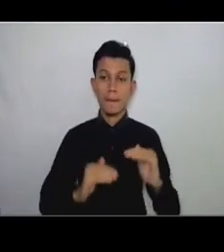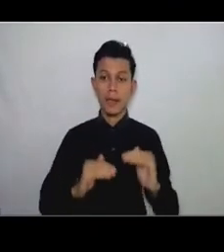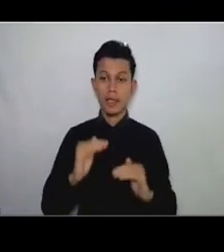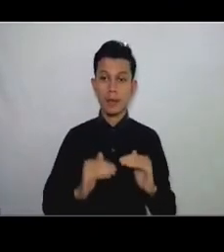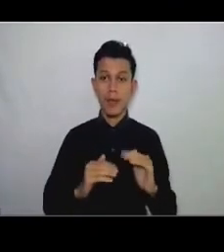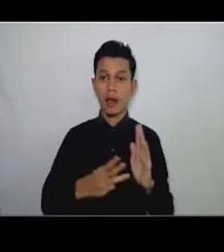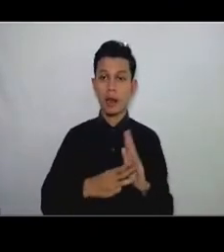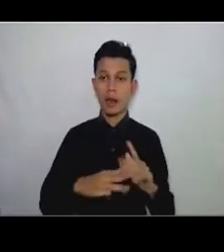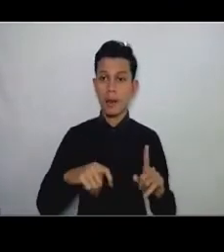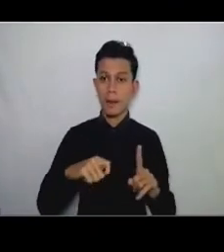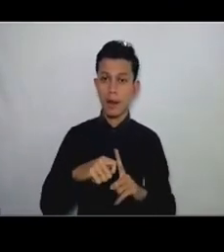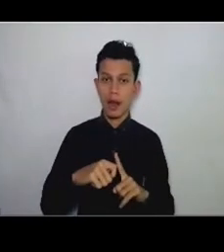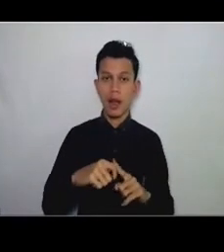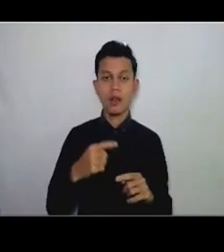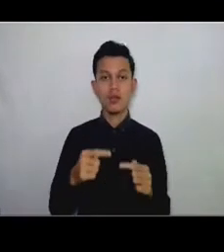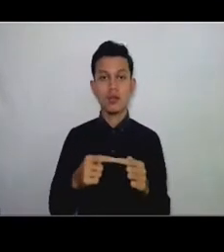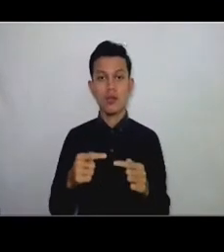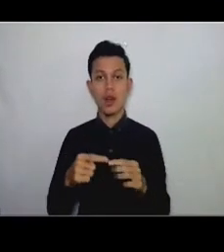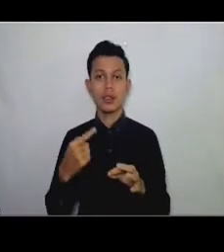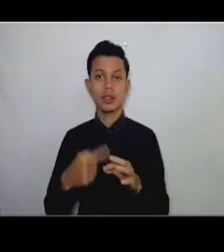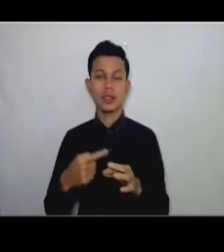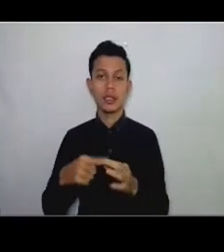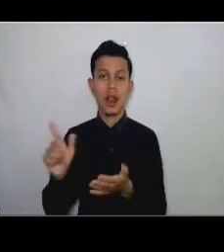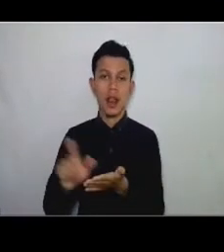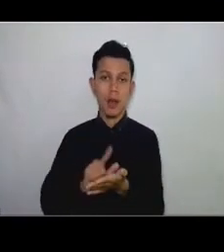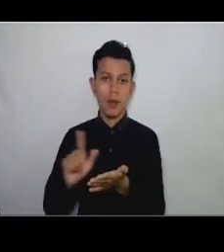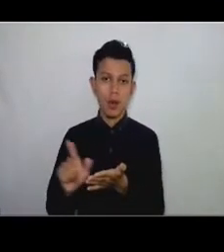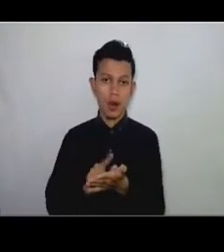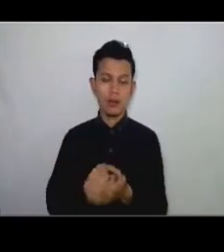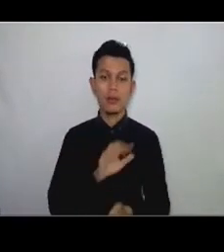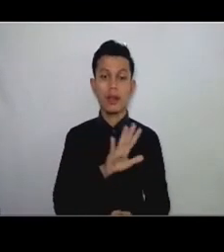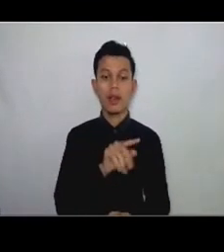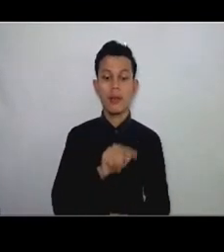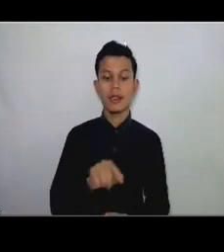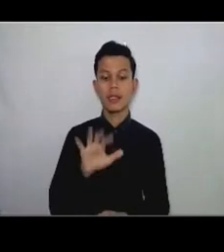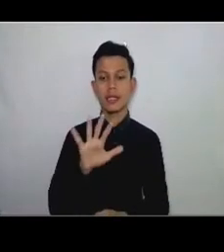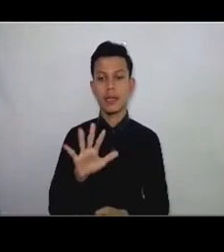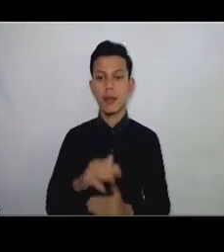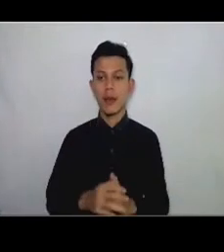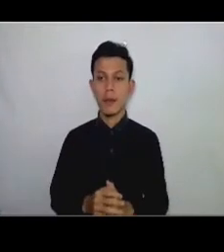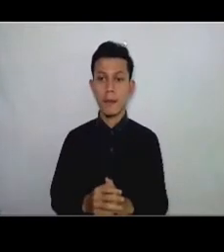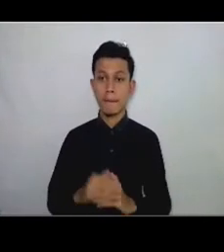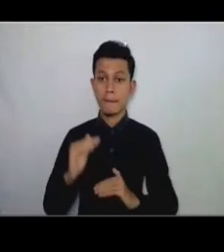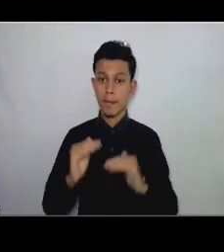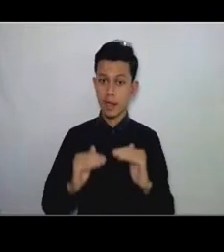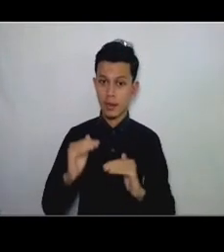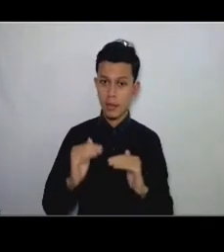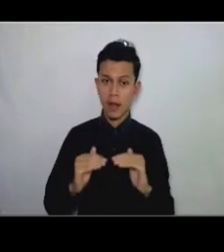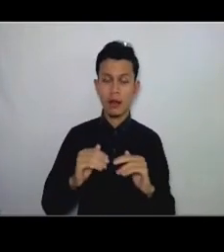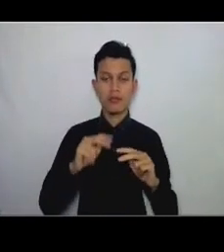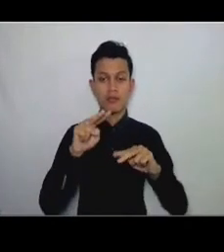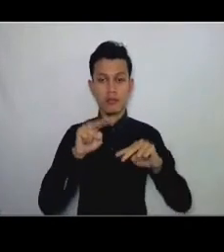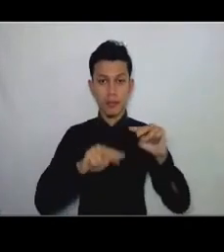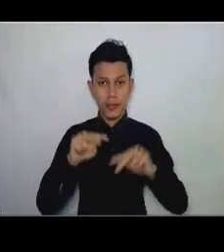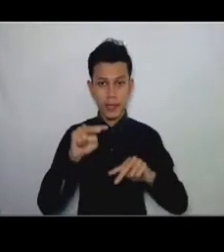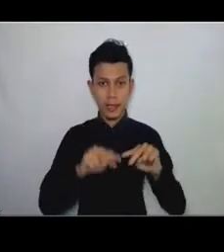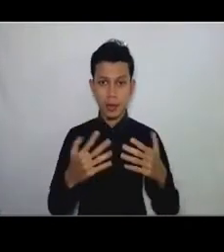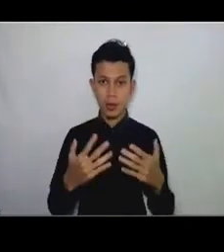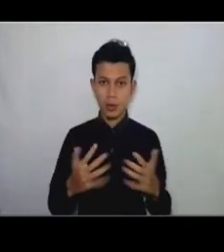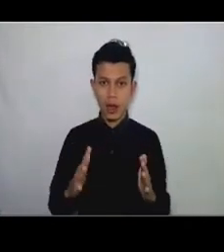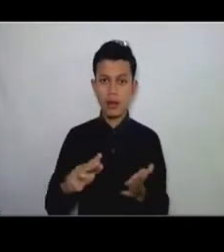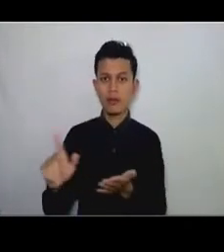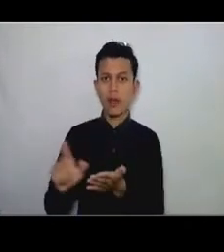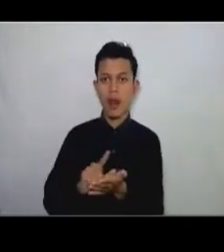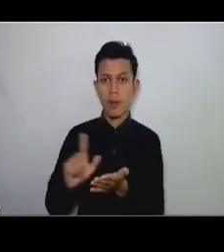dalam pokok laporan 5.5 menimbang bahwa setelah memeriksa secara seksama laporan